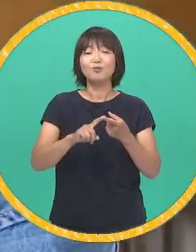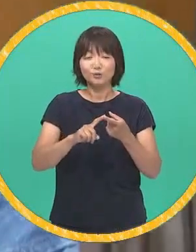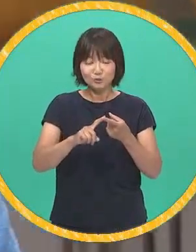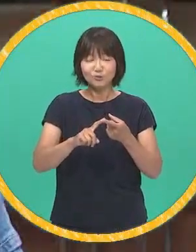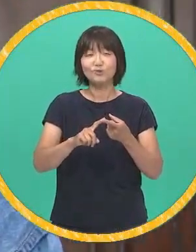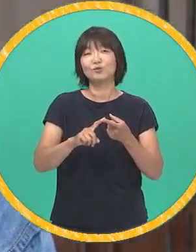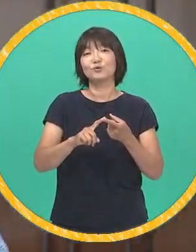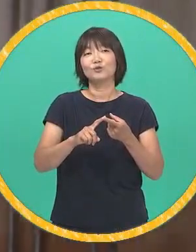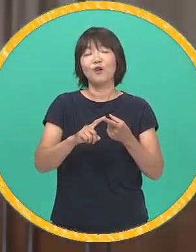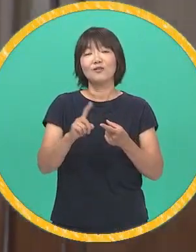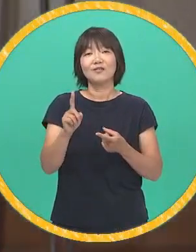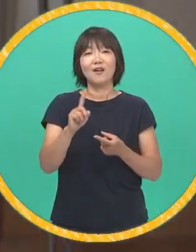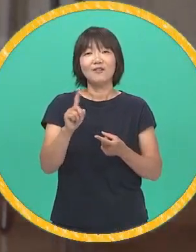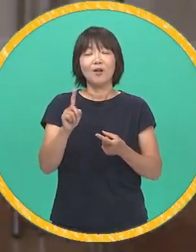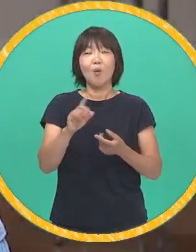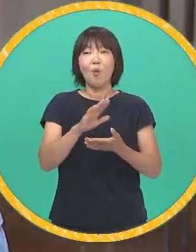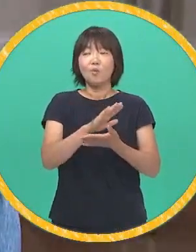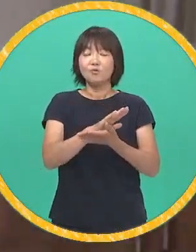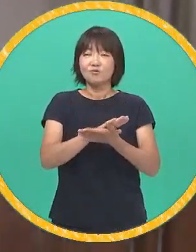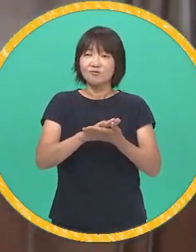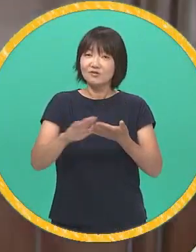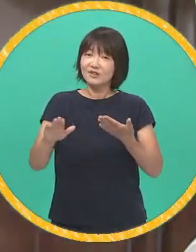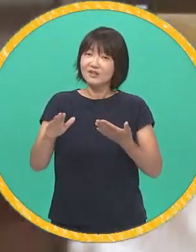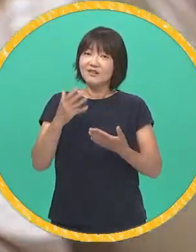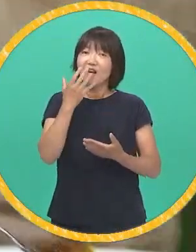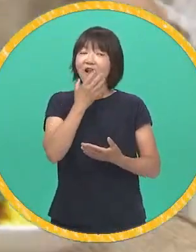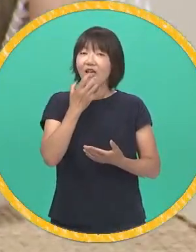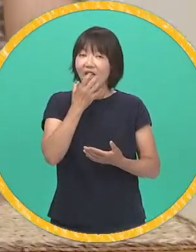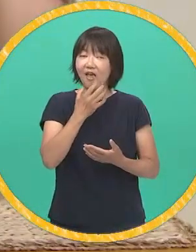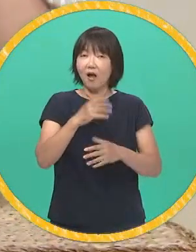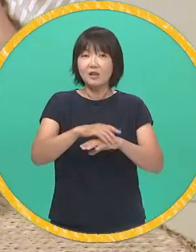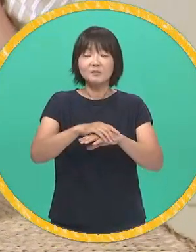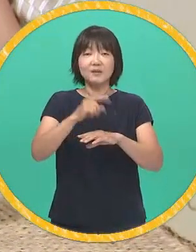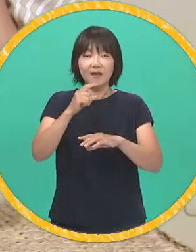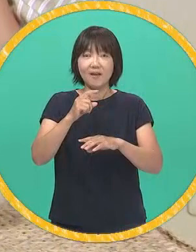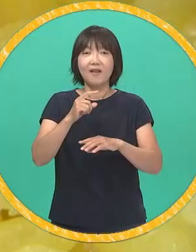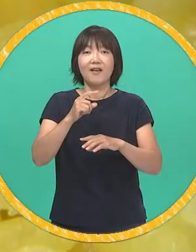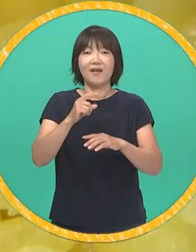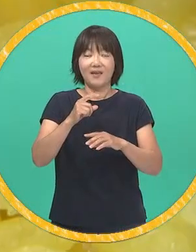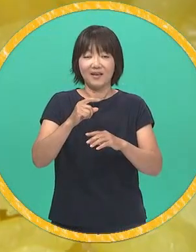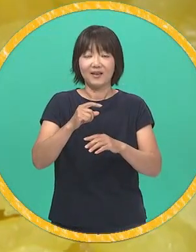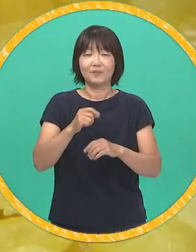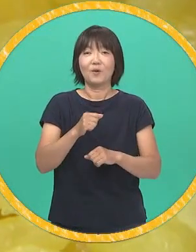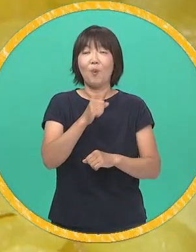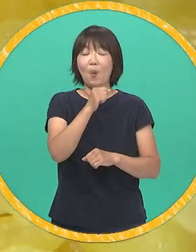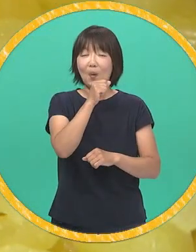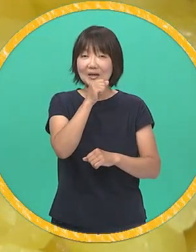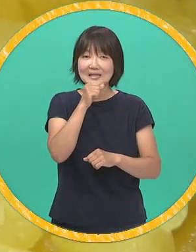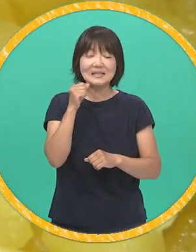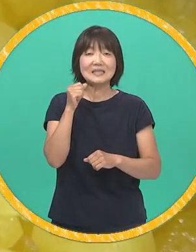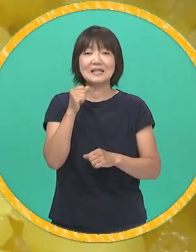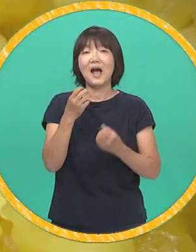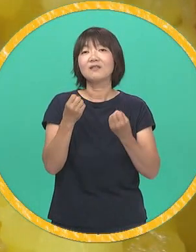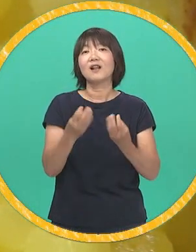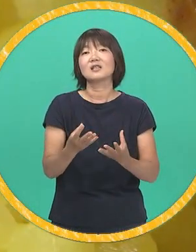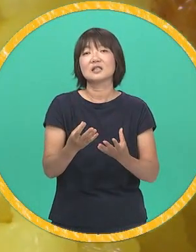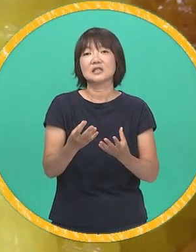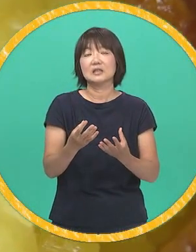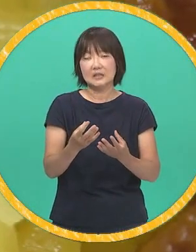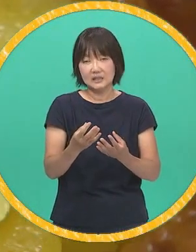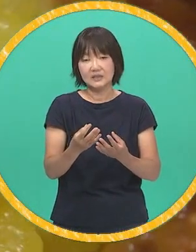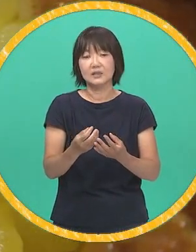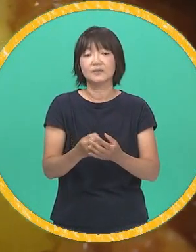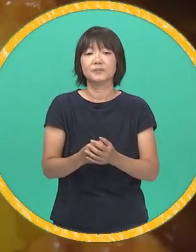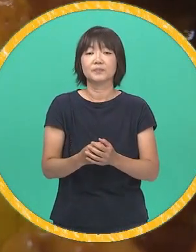本当に何だろうすっきりとした彼を真面目で食べる oc 時新しい味